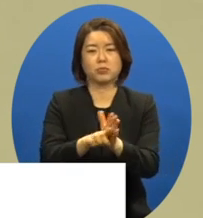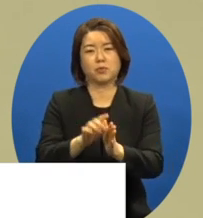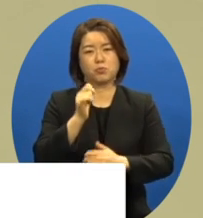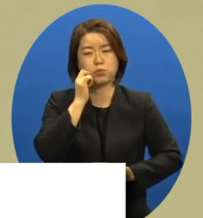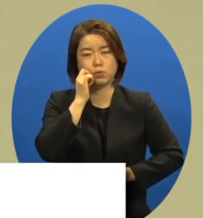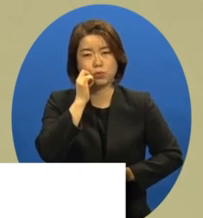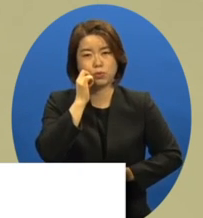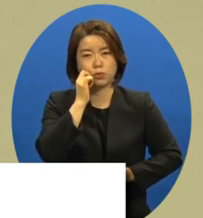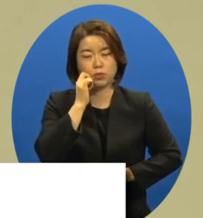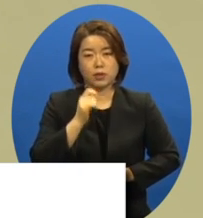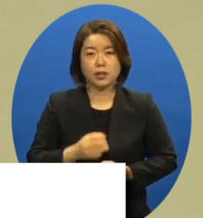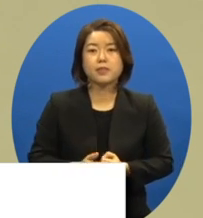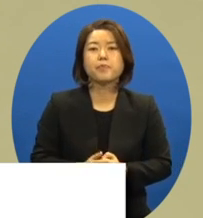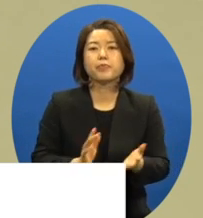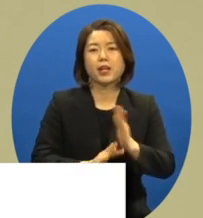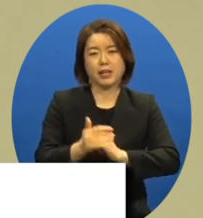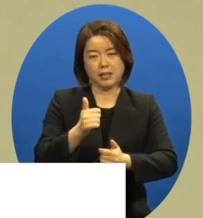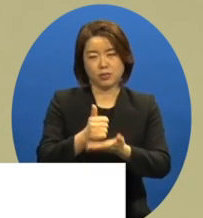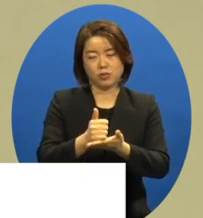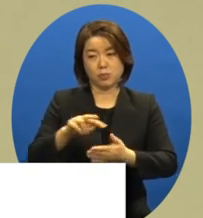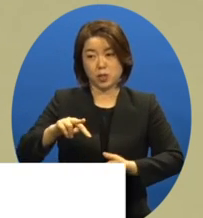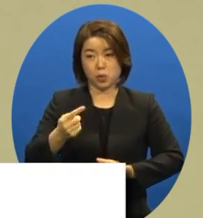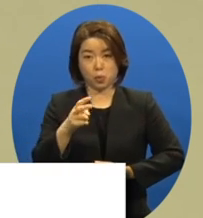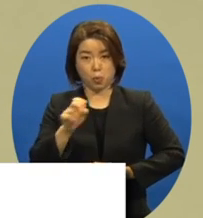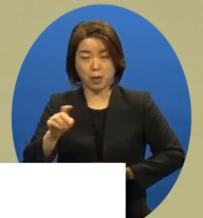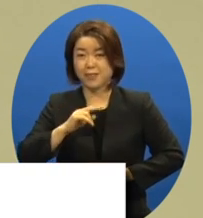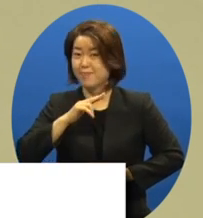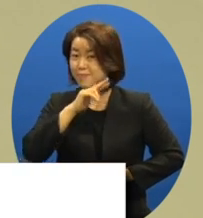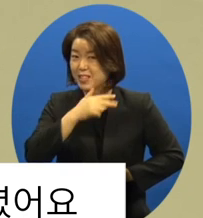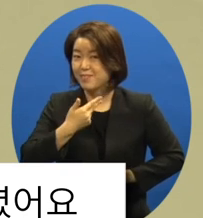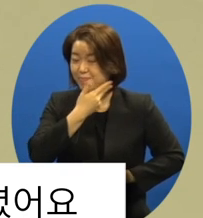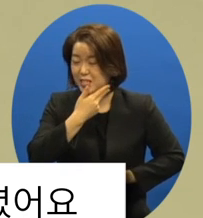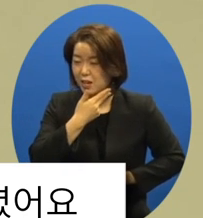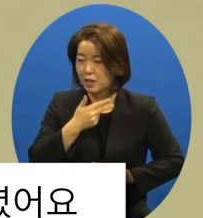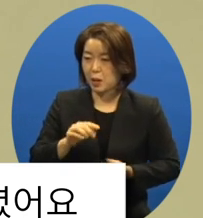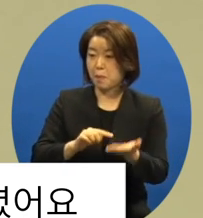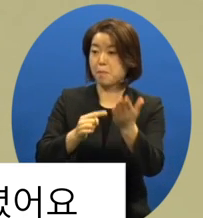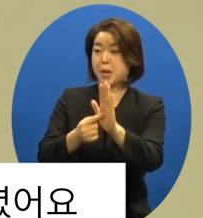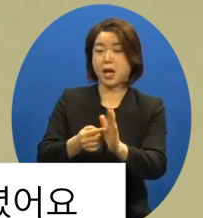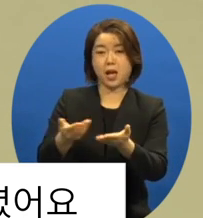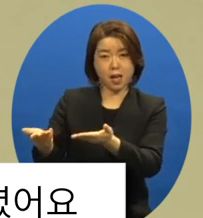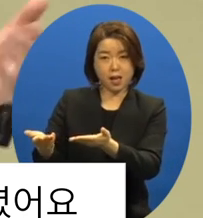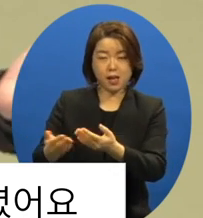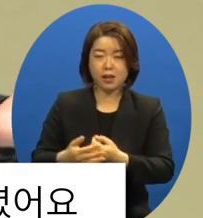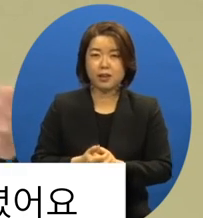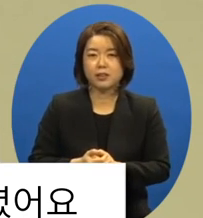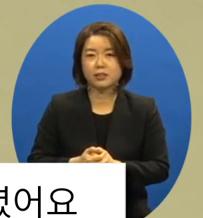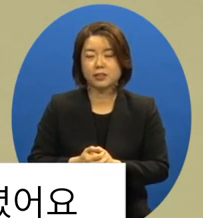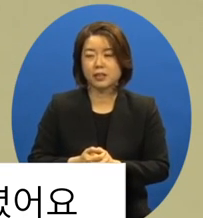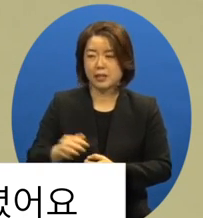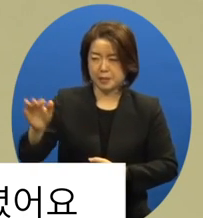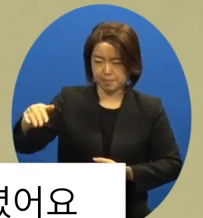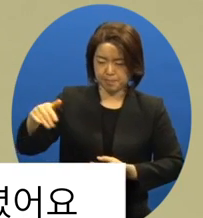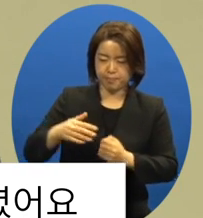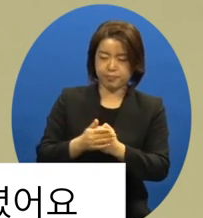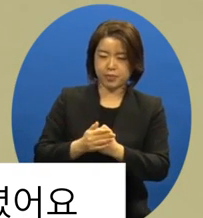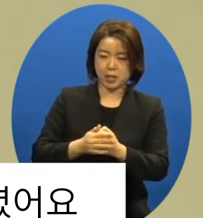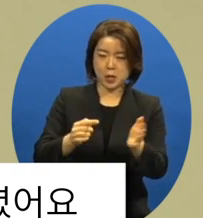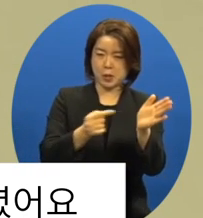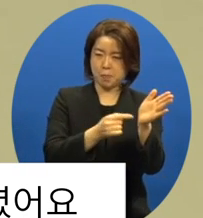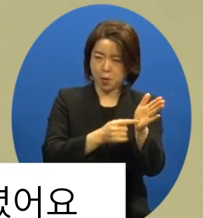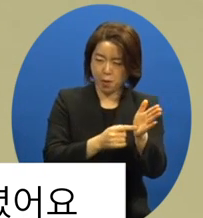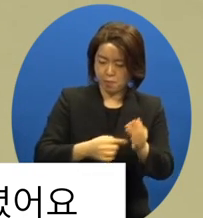그랬습니다. 예수님이 그 도마에게 나타나 주셨습니다. 그리고 그 도마에게 못자국과 창자국을